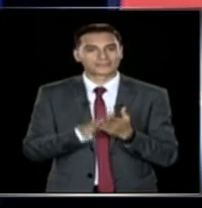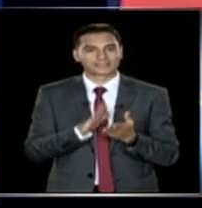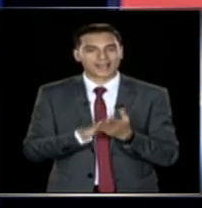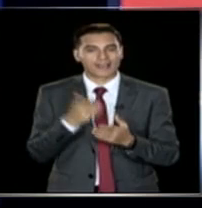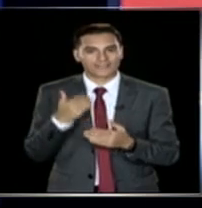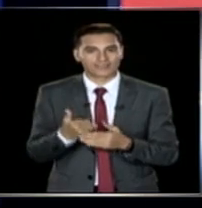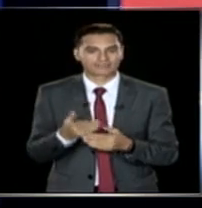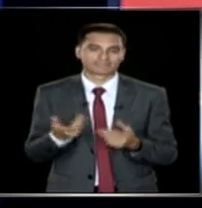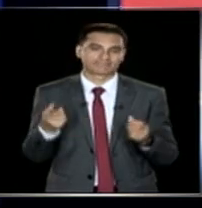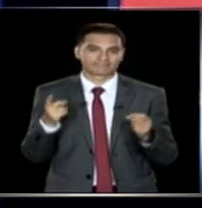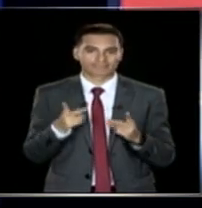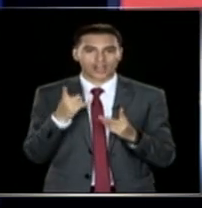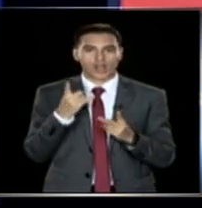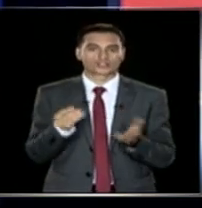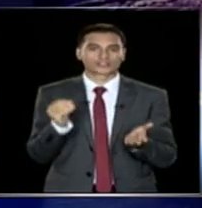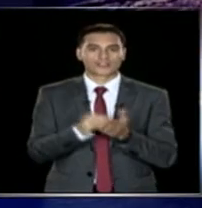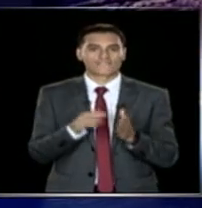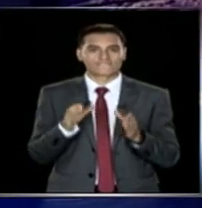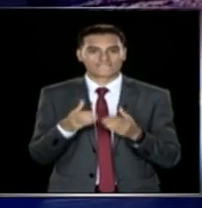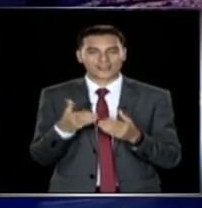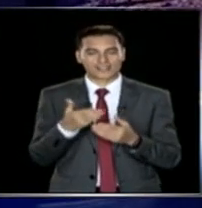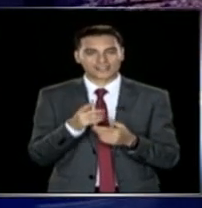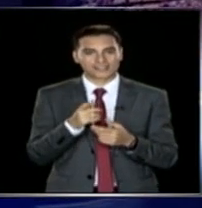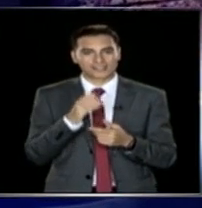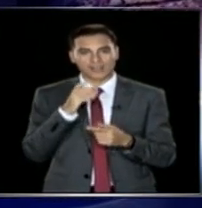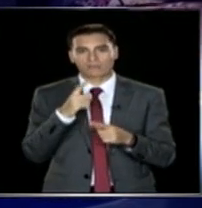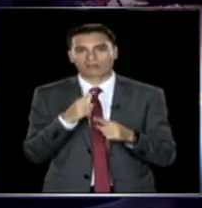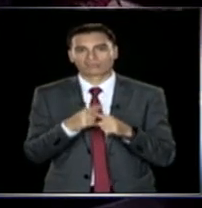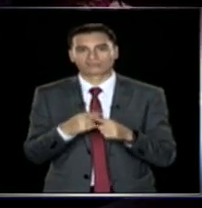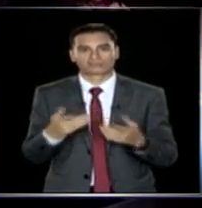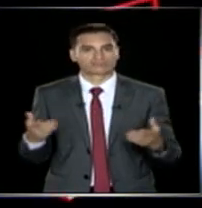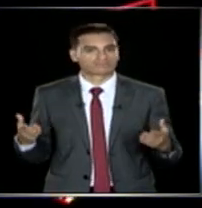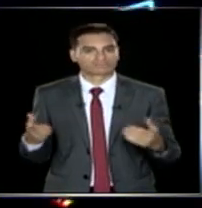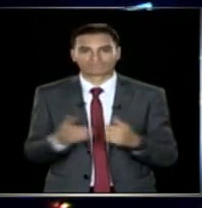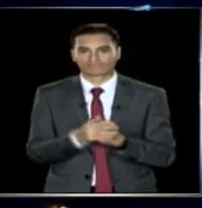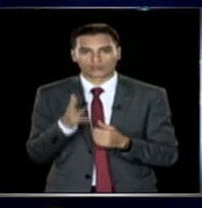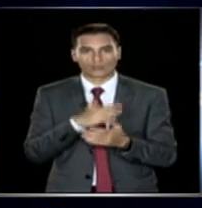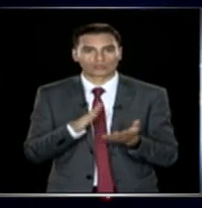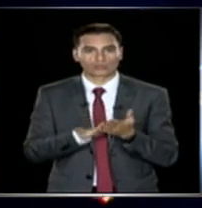لك، وعشر نقط. إجابة خاطئة.